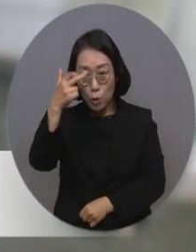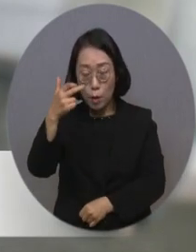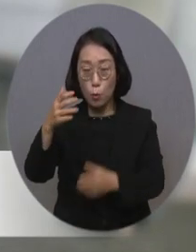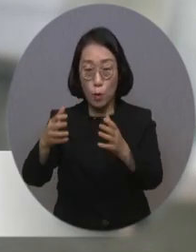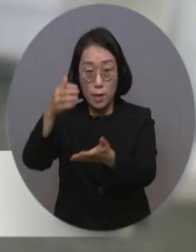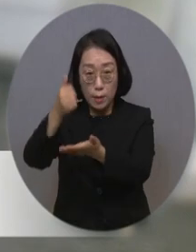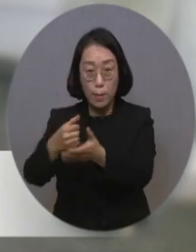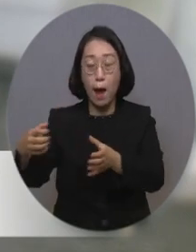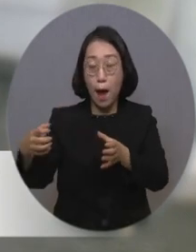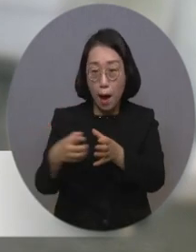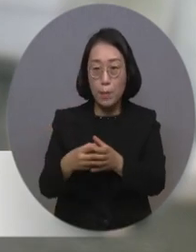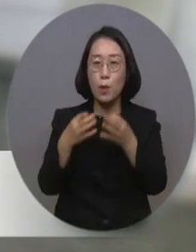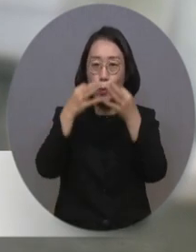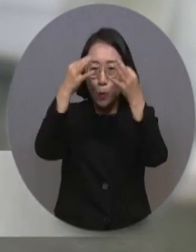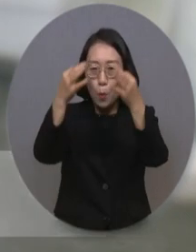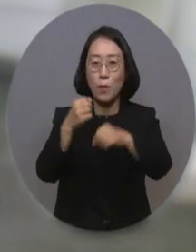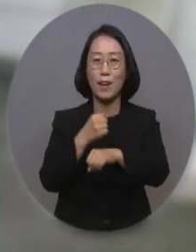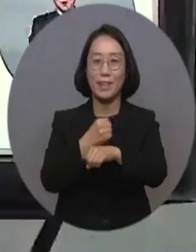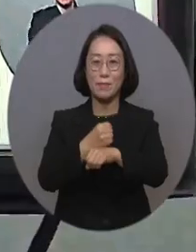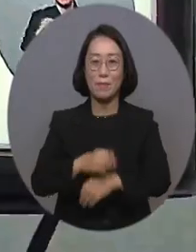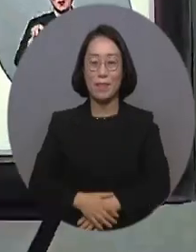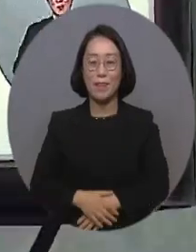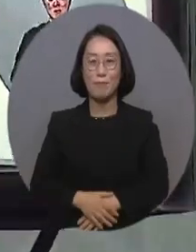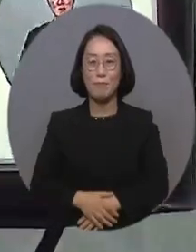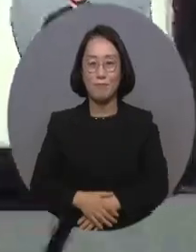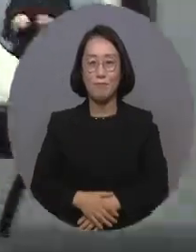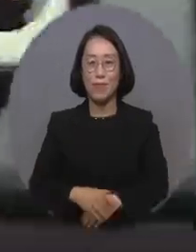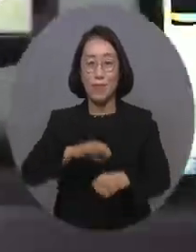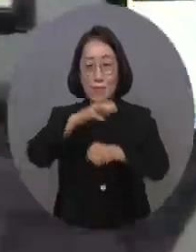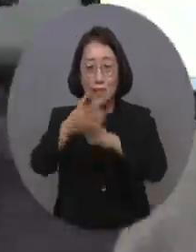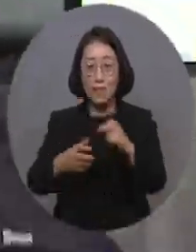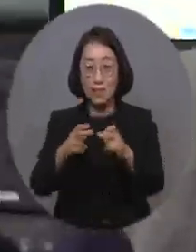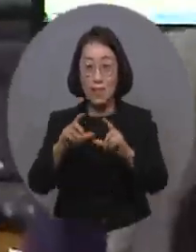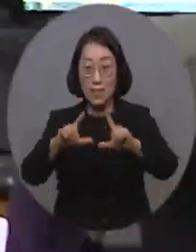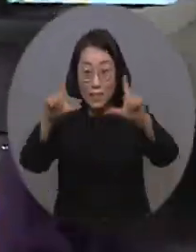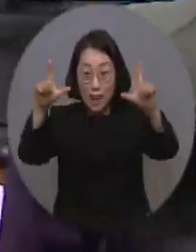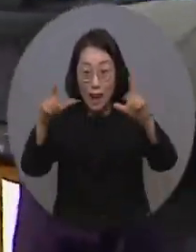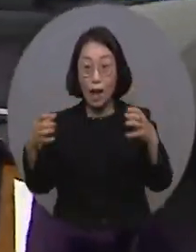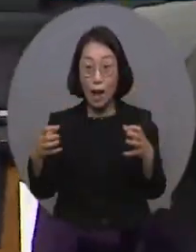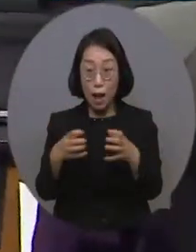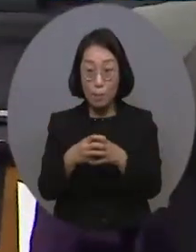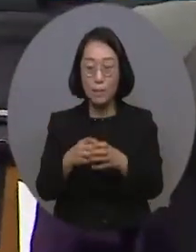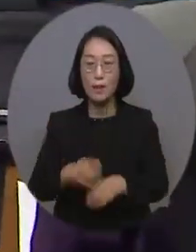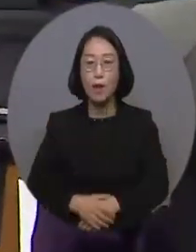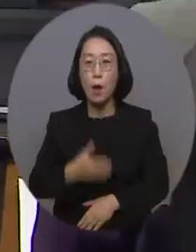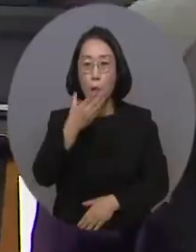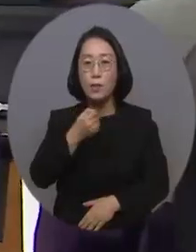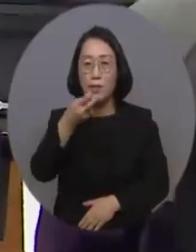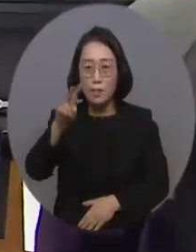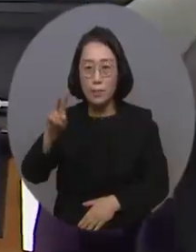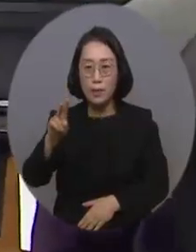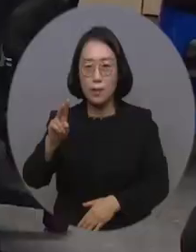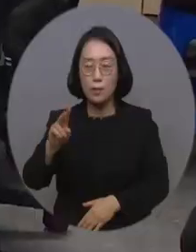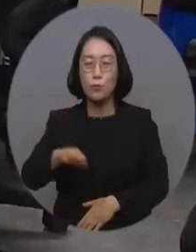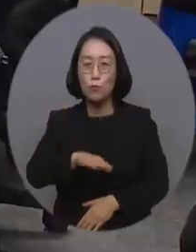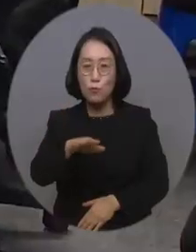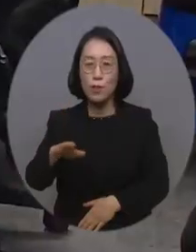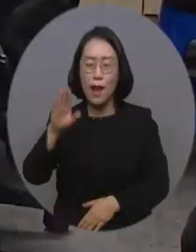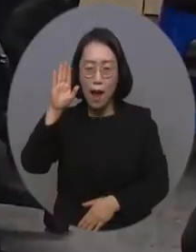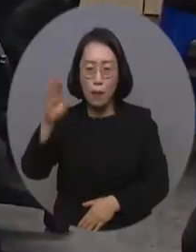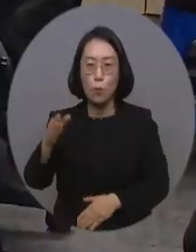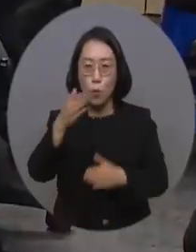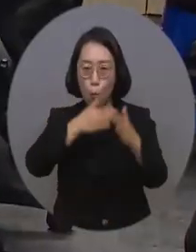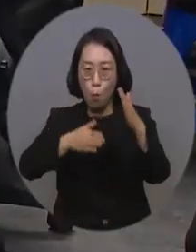합해서 최선을 다하도록 노력하겠습니다. 세계장애인의 날과 함께한 복지TV. 앞으로도 복지TV는